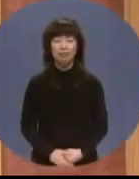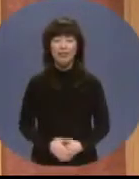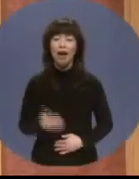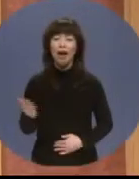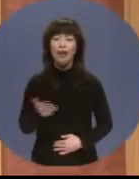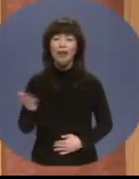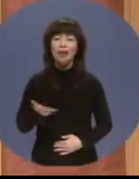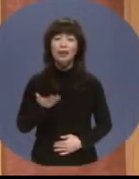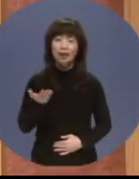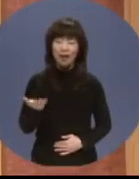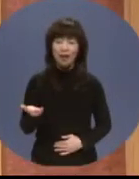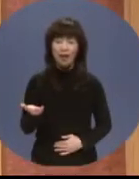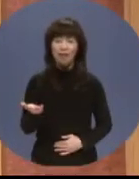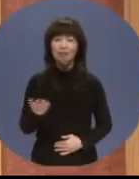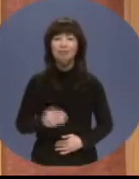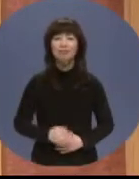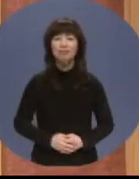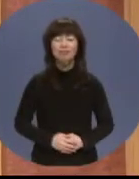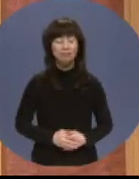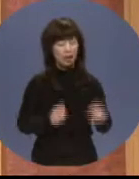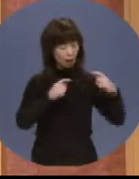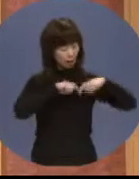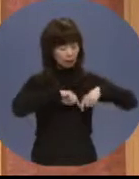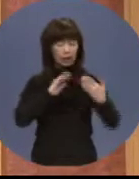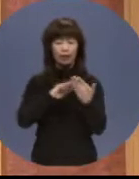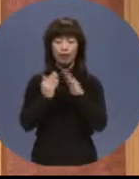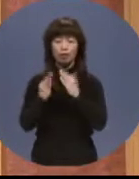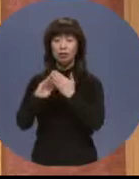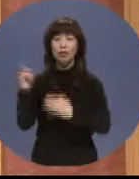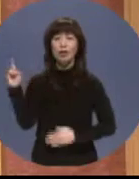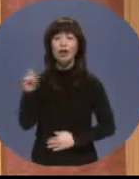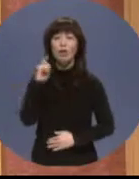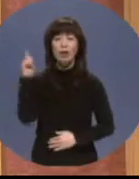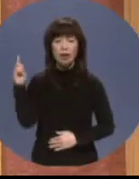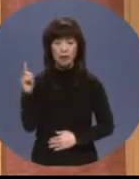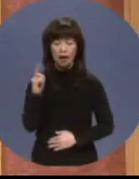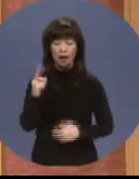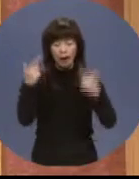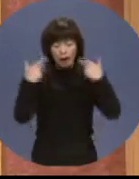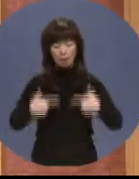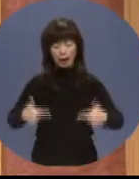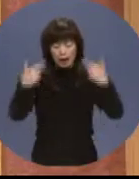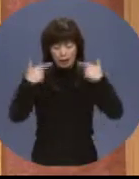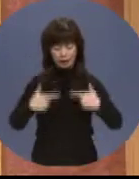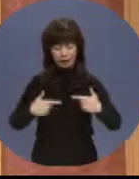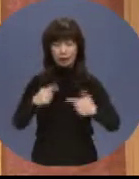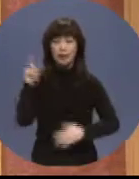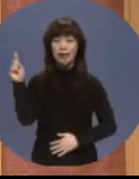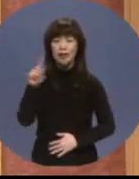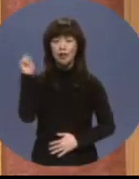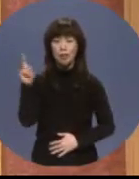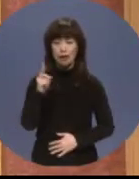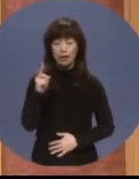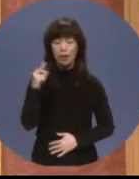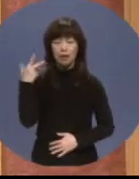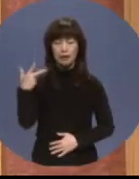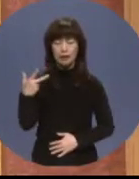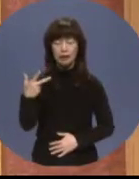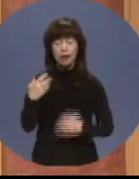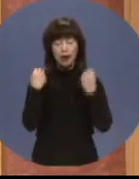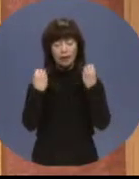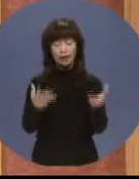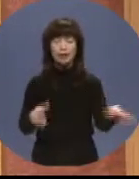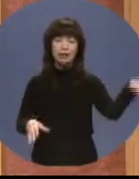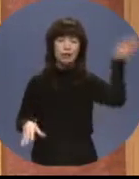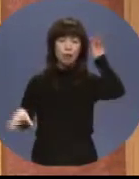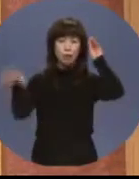いかがでしたか。このようにラブリーターン生駒では、毎回生駒市のホットな話題を中心に